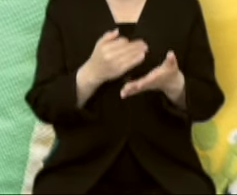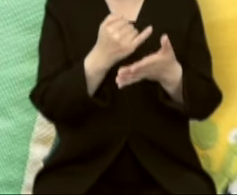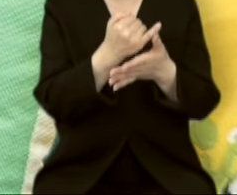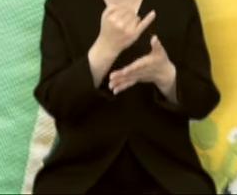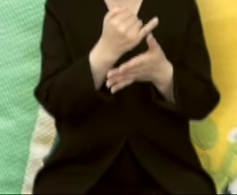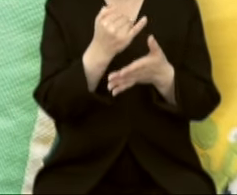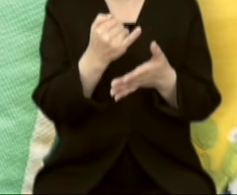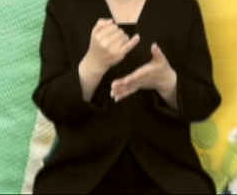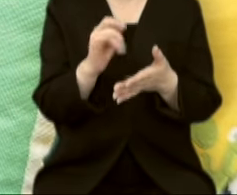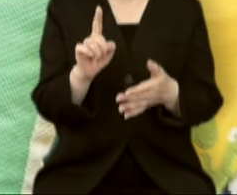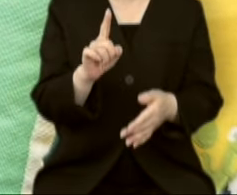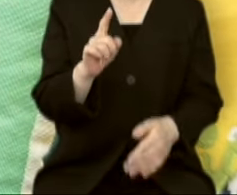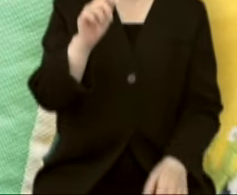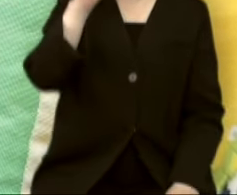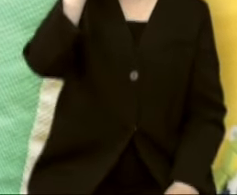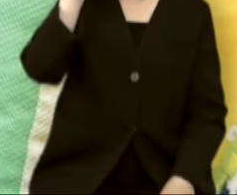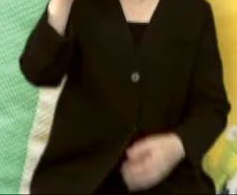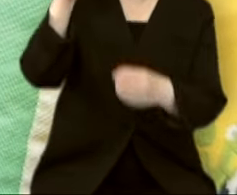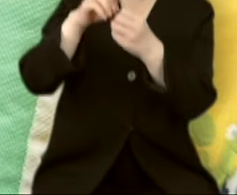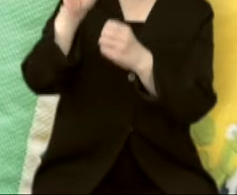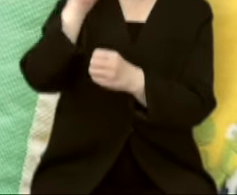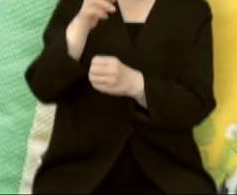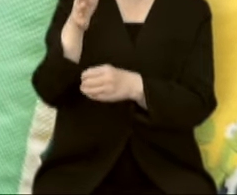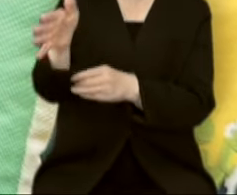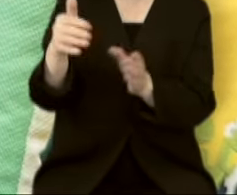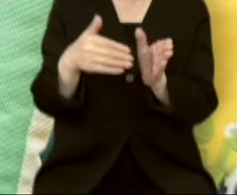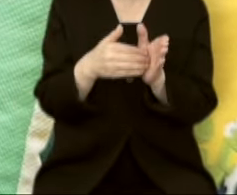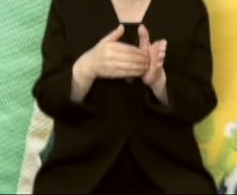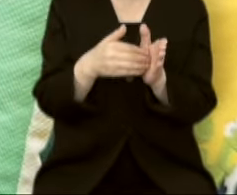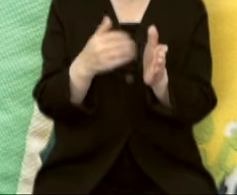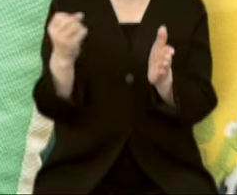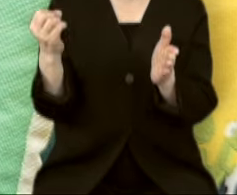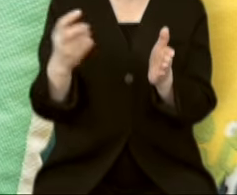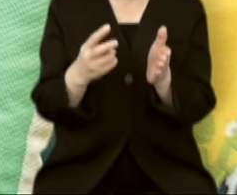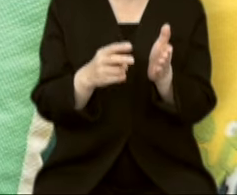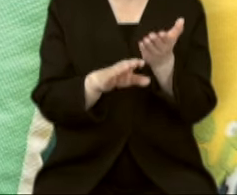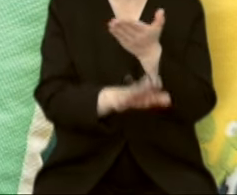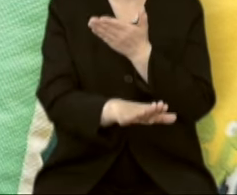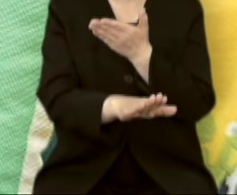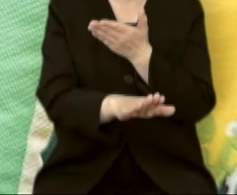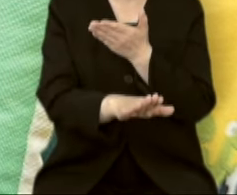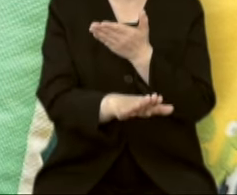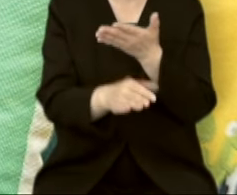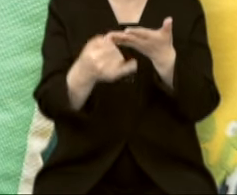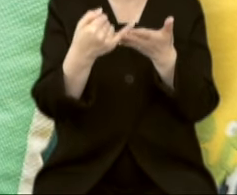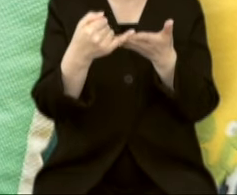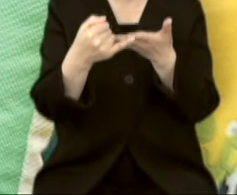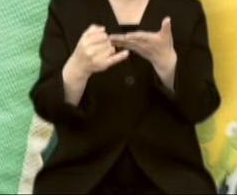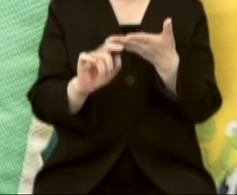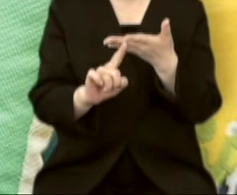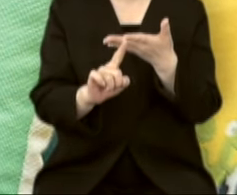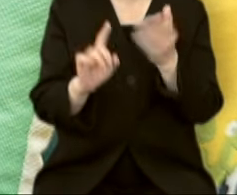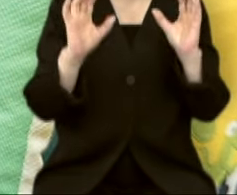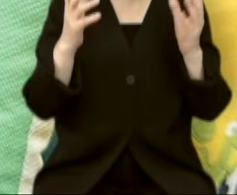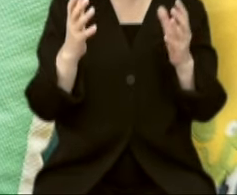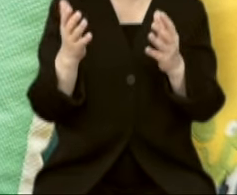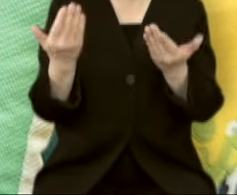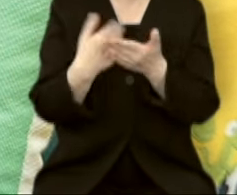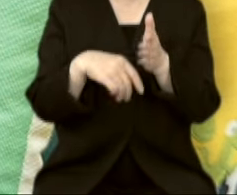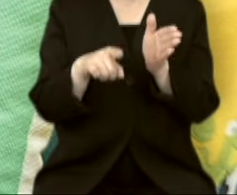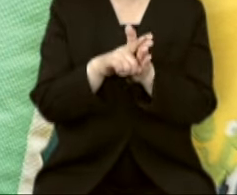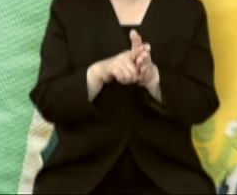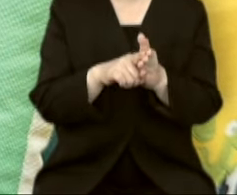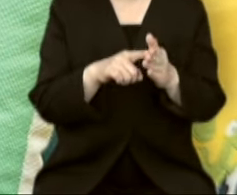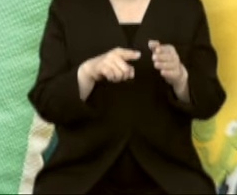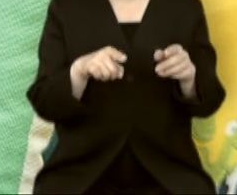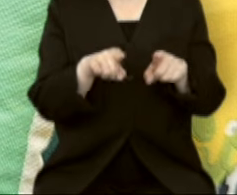인도 전통 음악을 공부하러 오셨고 네. 또 바로 밑에 동서는 이제 어린이 사역을 하기 위해서